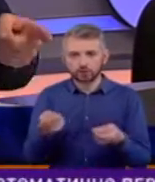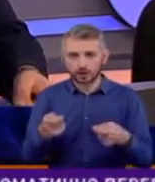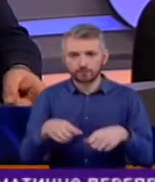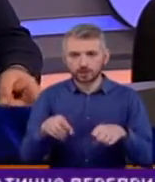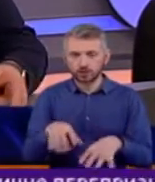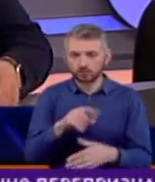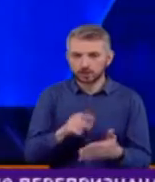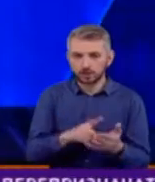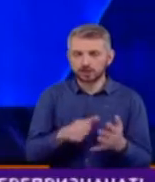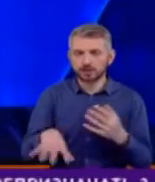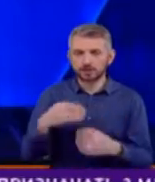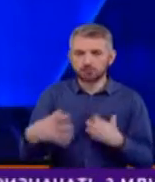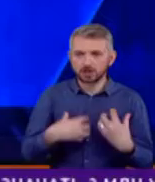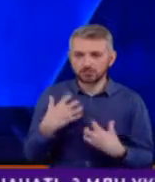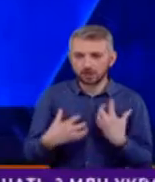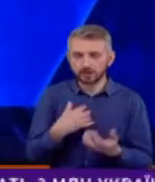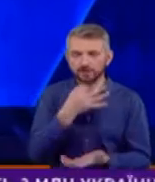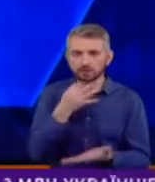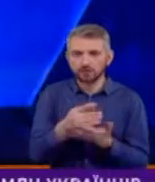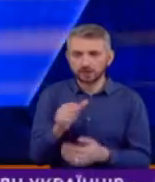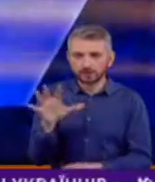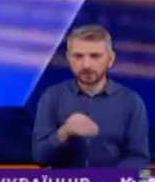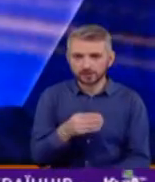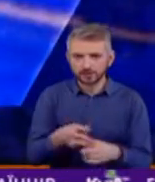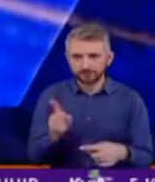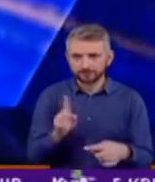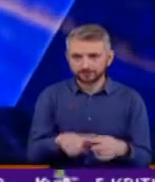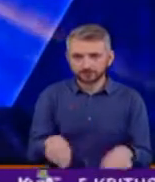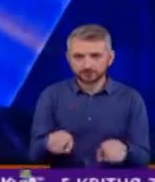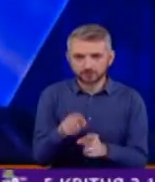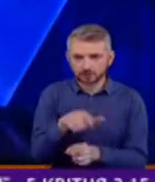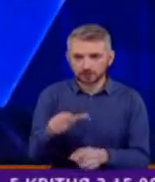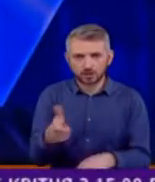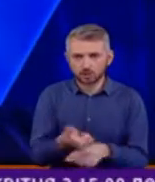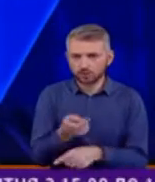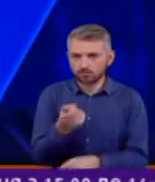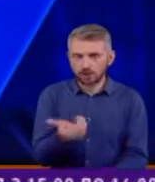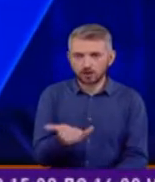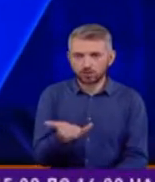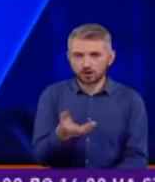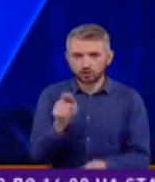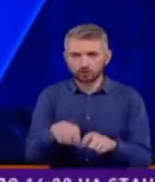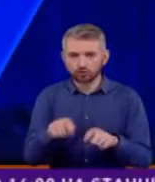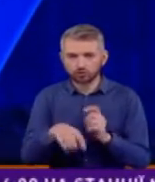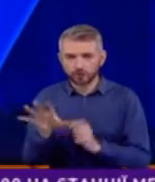питання, за все переймався. Ну, відповідав за все. І це, ну, це таких людей дуже мало. Контролює